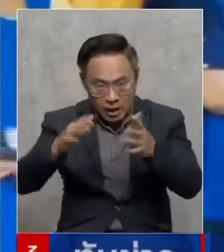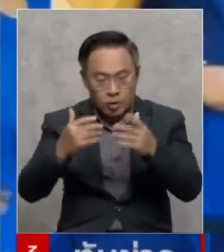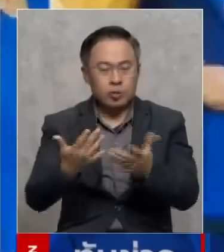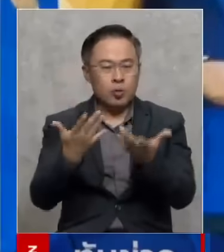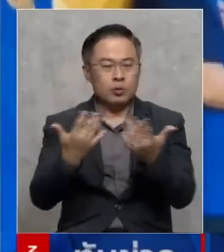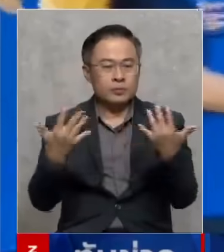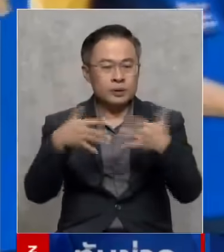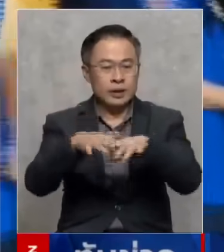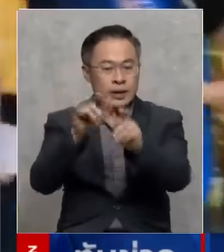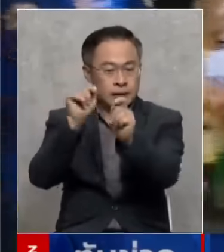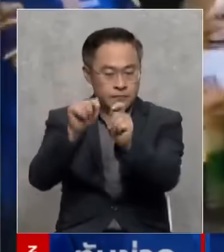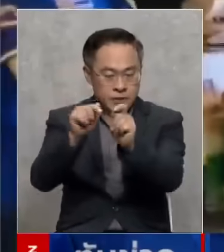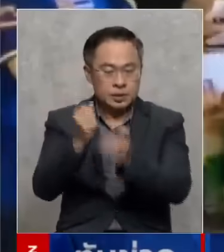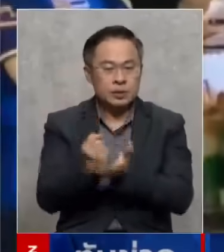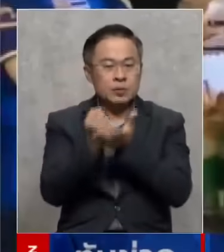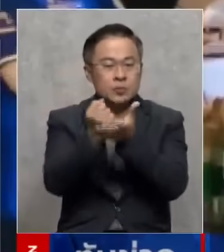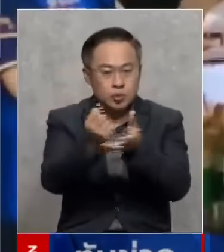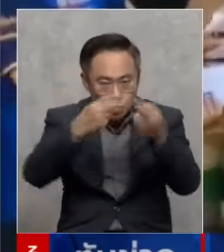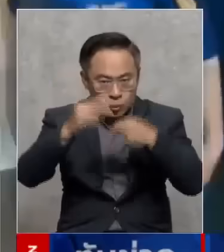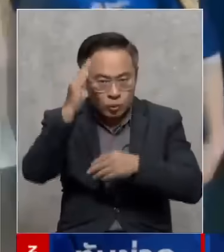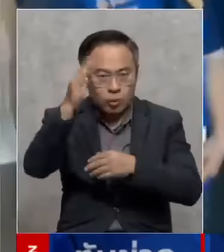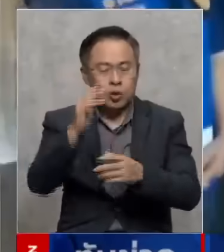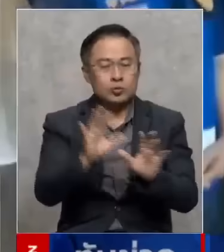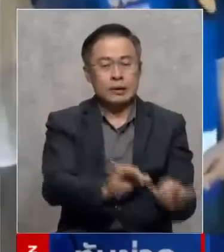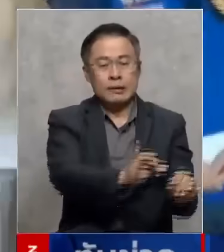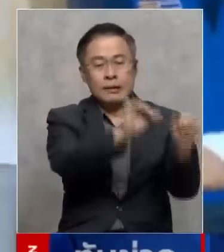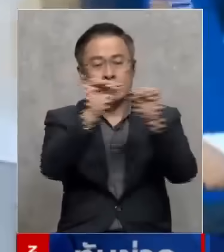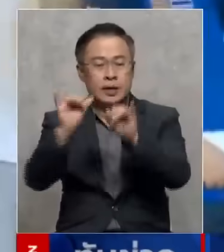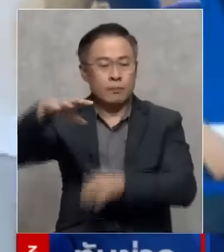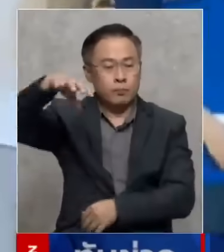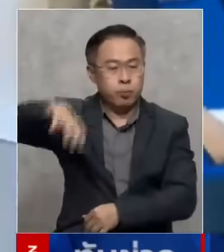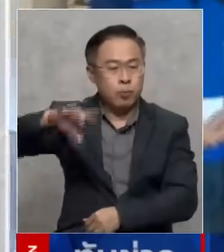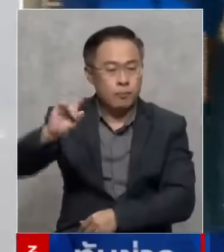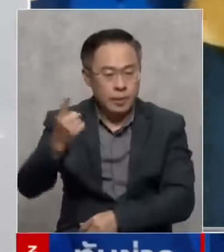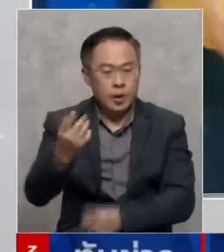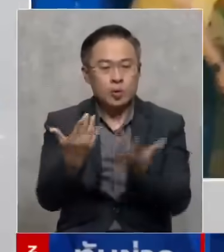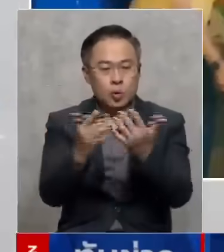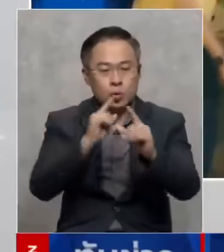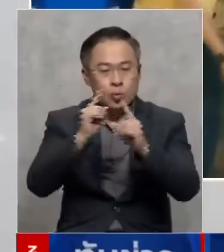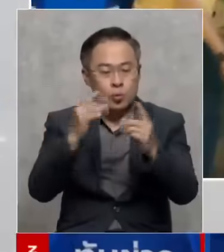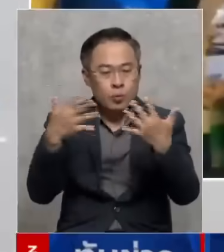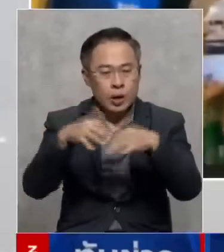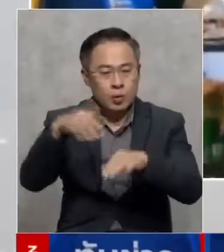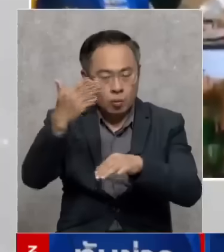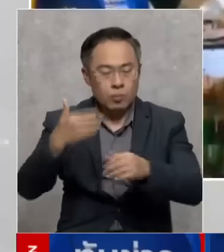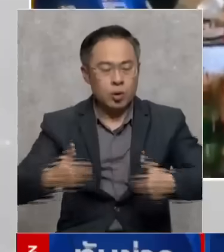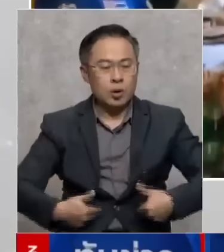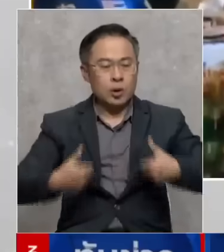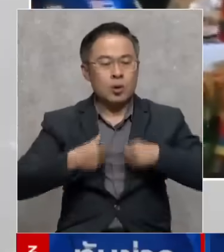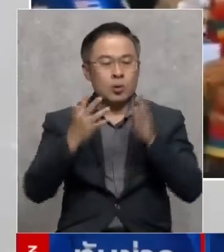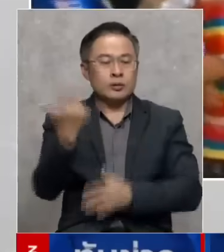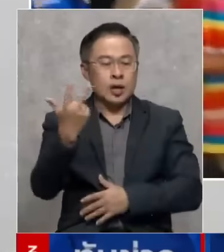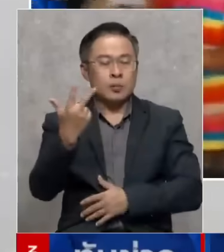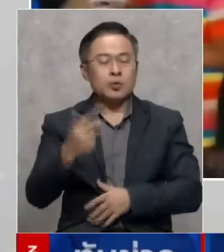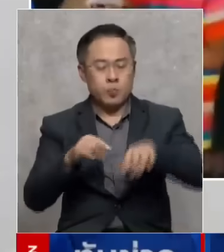เหลือส่วนเรื่องของการพาออกไปนอกพื้นที่เนี่ยอาจจะต้องมีการพูดคุยประสานงานกันอีกครั้งนึงนะคะเพราะว่าทั้ง 3ชีวิตเนี่ยอยู่